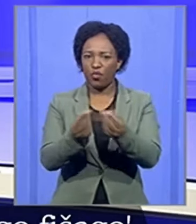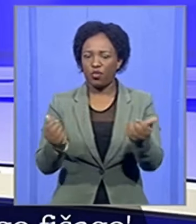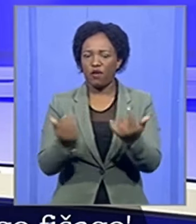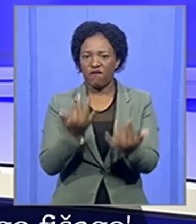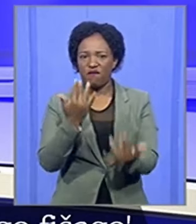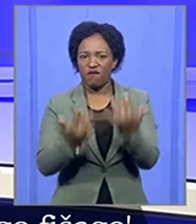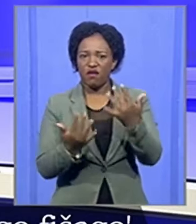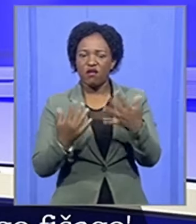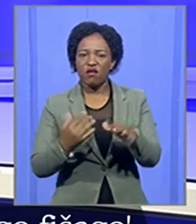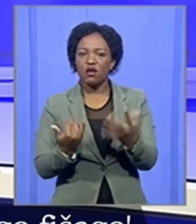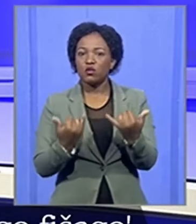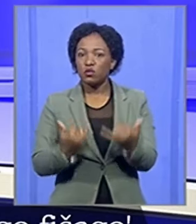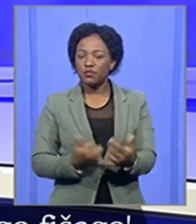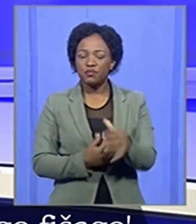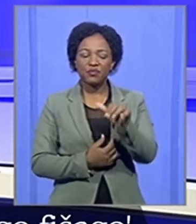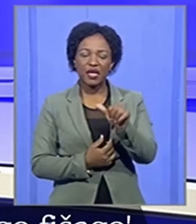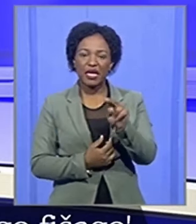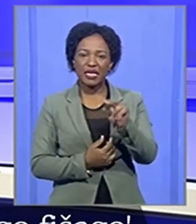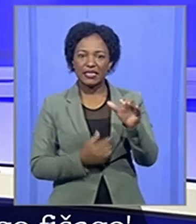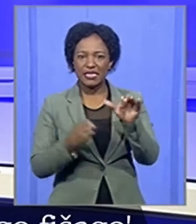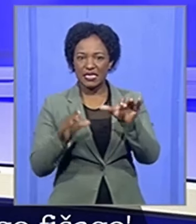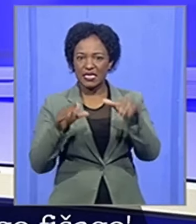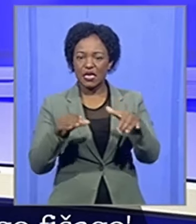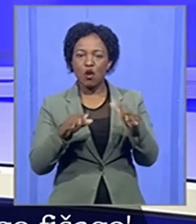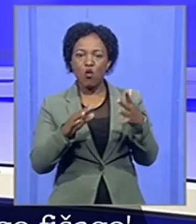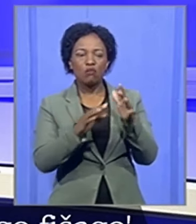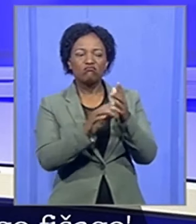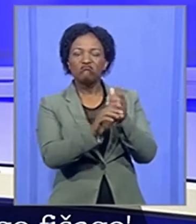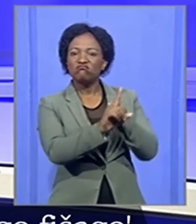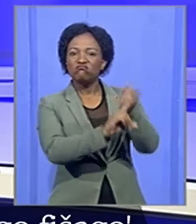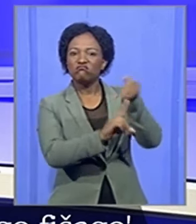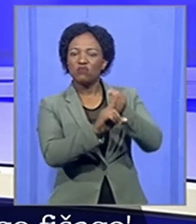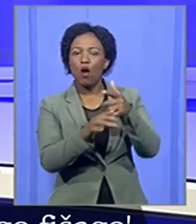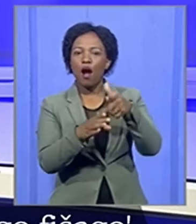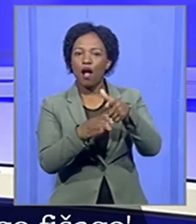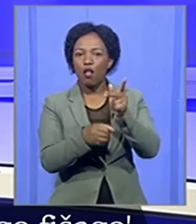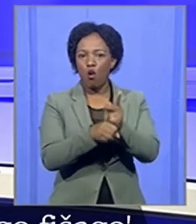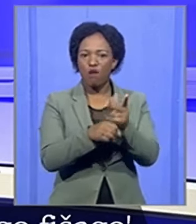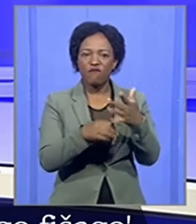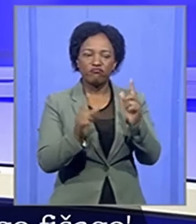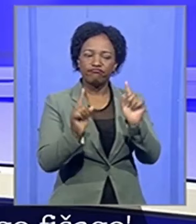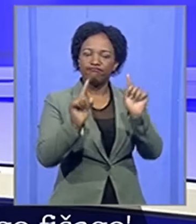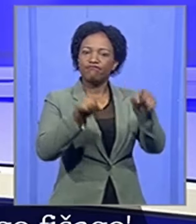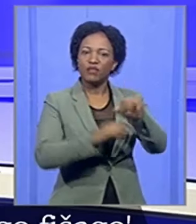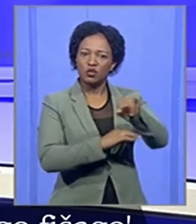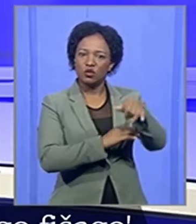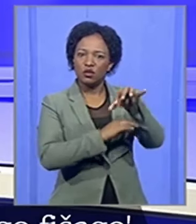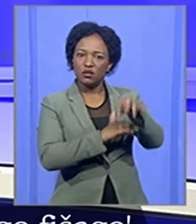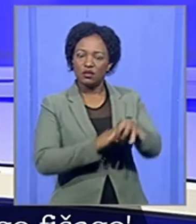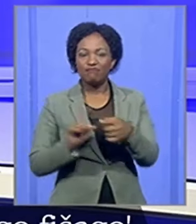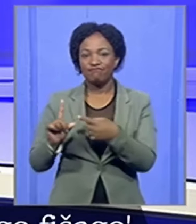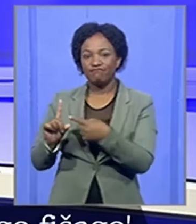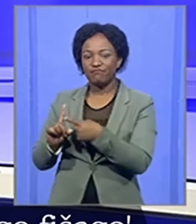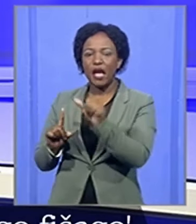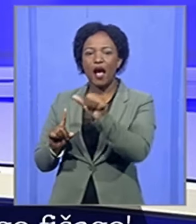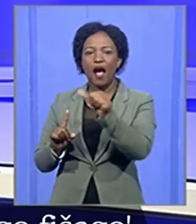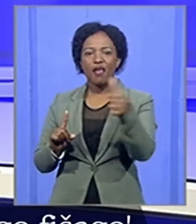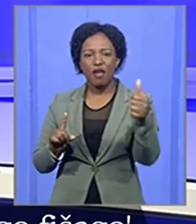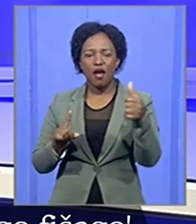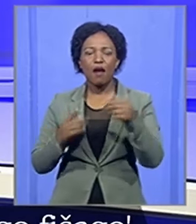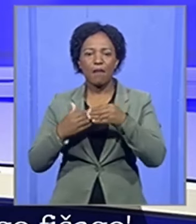nakong ya lesolo la mokgatlo wa ANC la go ka goketša bakgethi ka katlegong bohlabela bja Johannesburg. Segwale ga mmogo le baetapele ba maloba ba